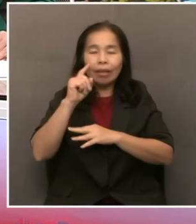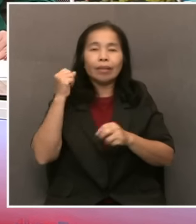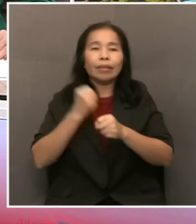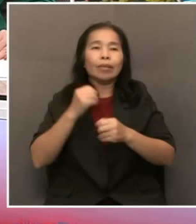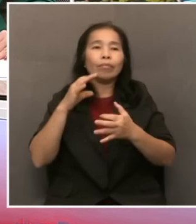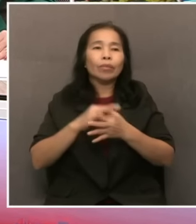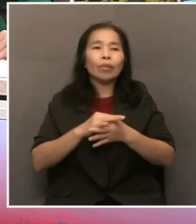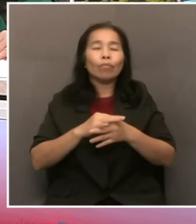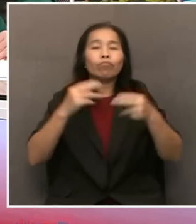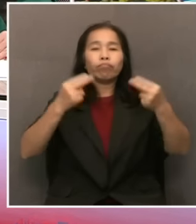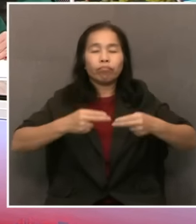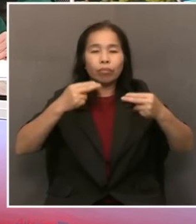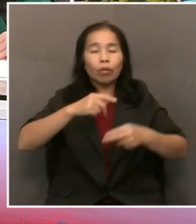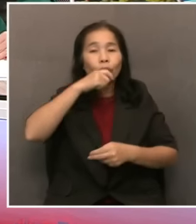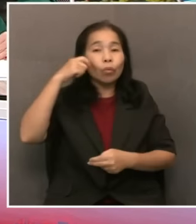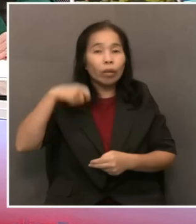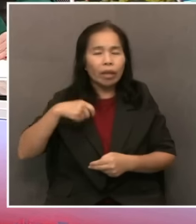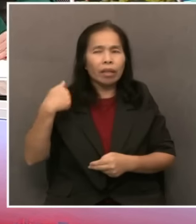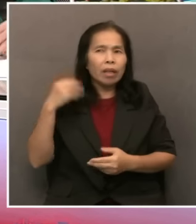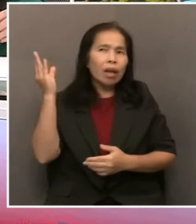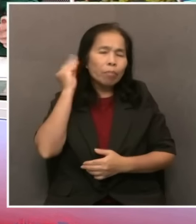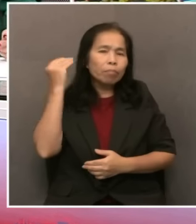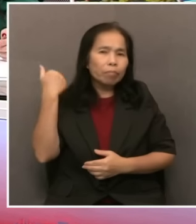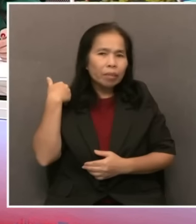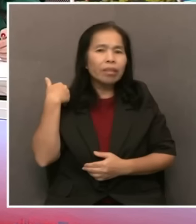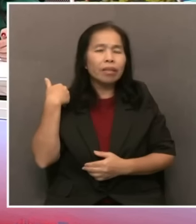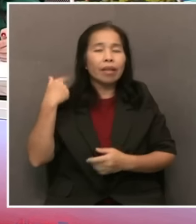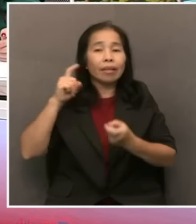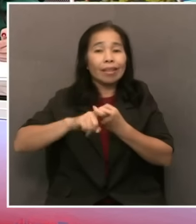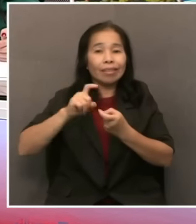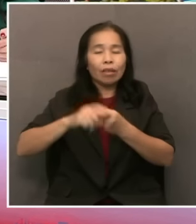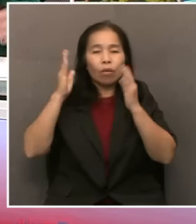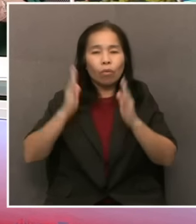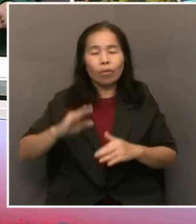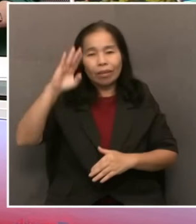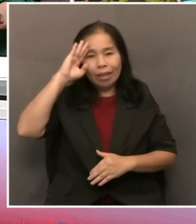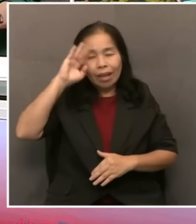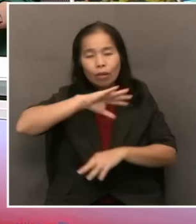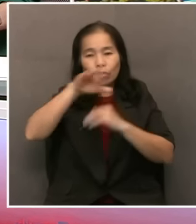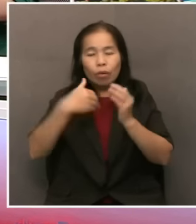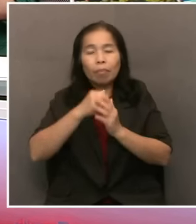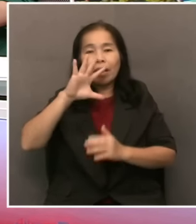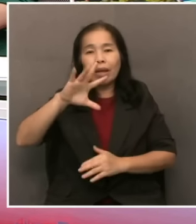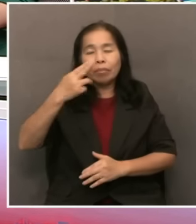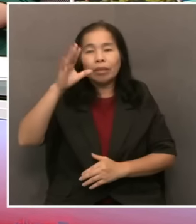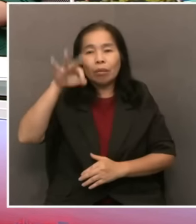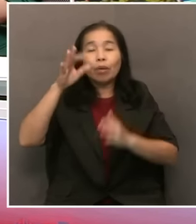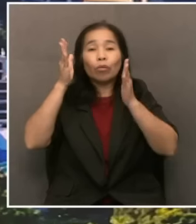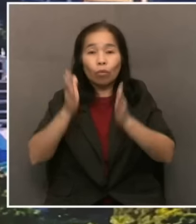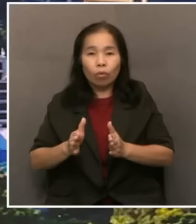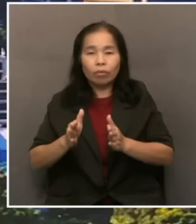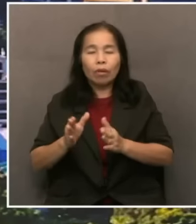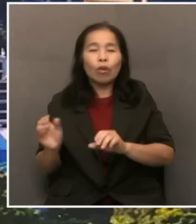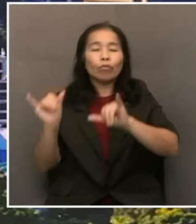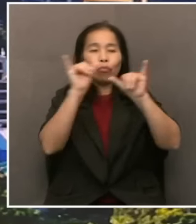ครนนะคะล่าสุดค่ะมีข้อมูลว่าได้ส่งทหารเข้าไปปฏิบัติการประมาณ 59,000 นายในแคว้นเคิร์สนะคะและที่สุดแล้วค่ะรัสเซีย